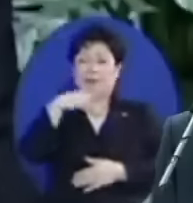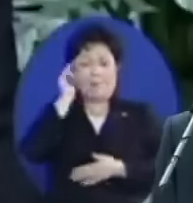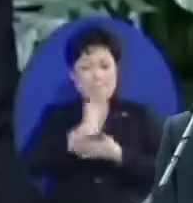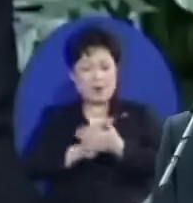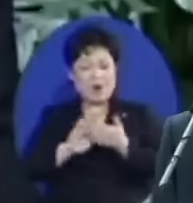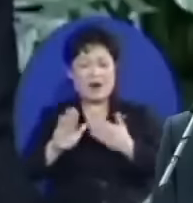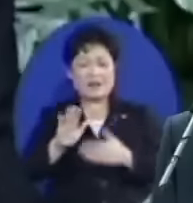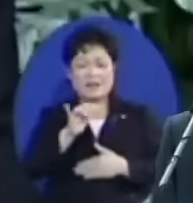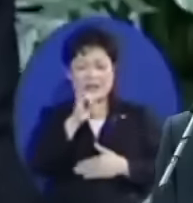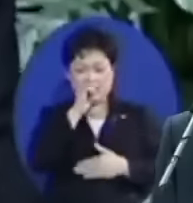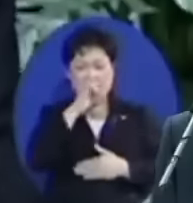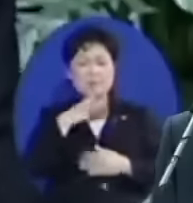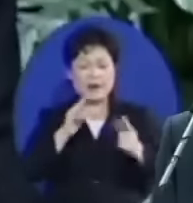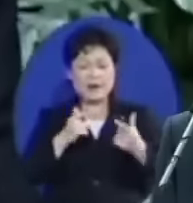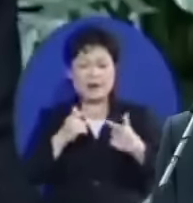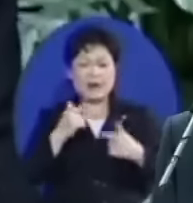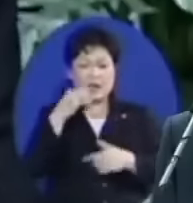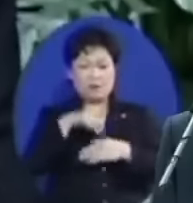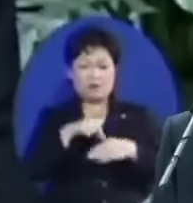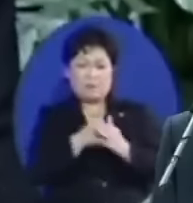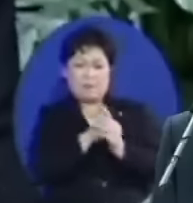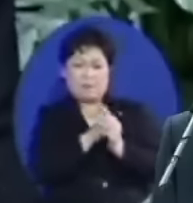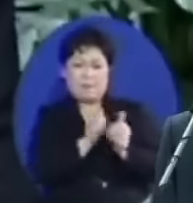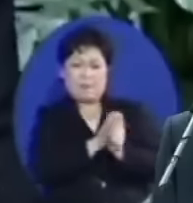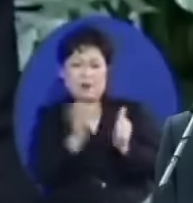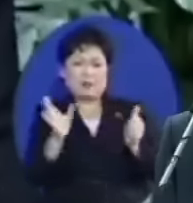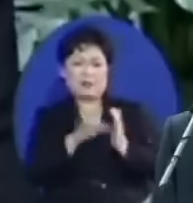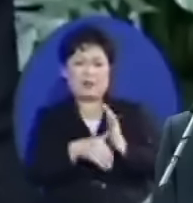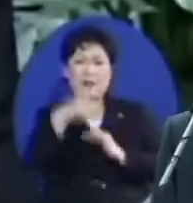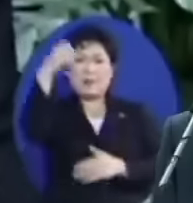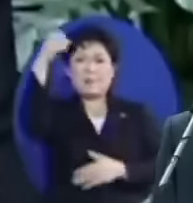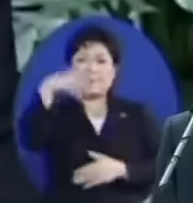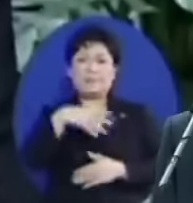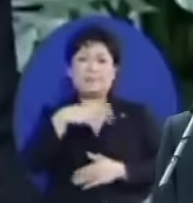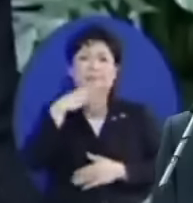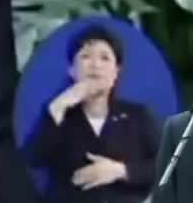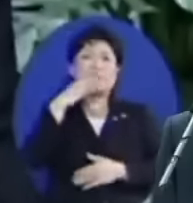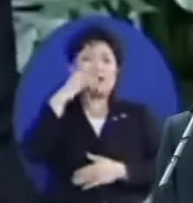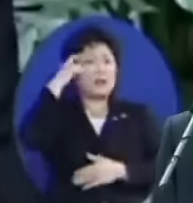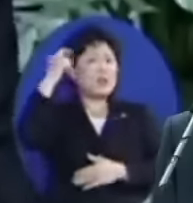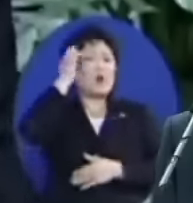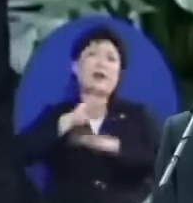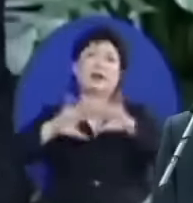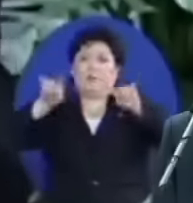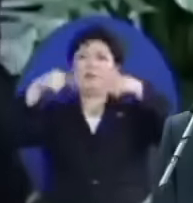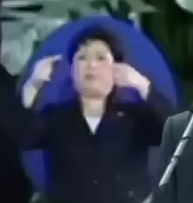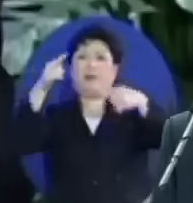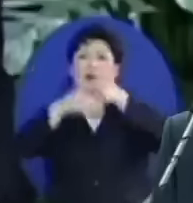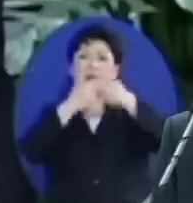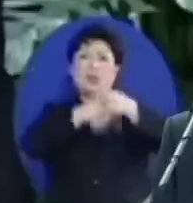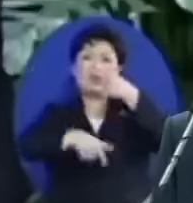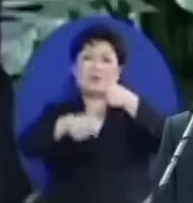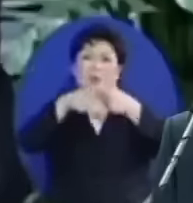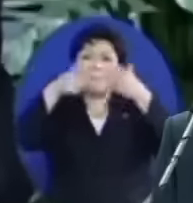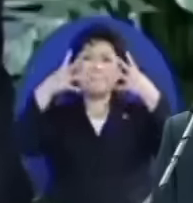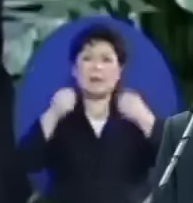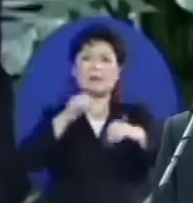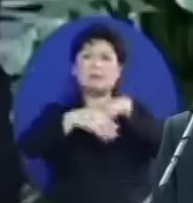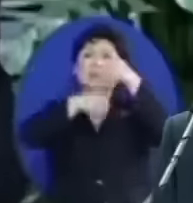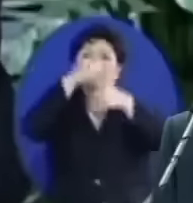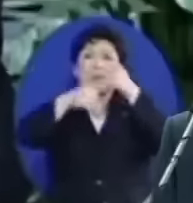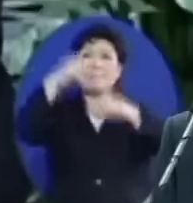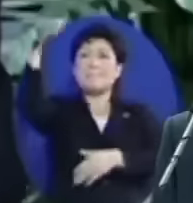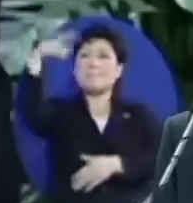아니라 육신을 벗어버릴 때 빛과 평안한 하늘나라로 들어가는 것입니다. 하나님은 더 많은 자손들이 빛과